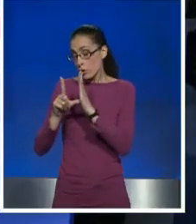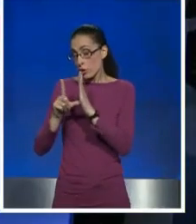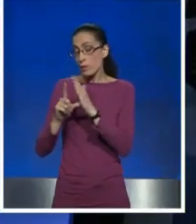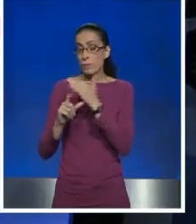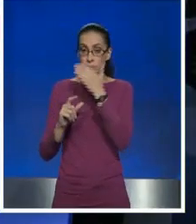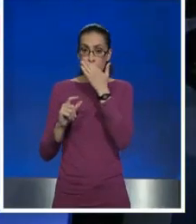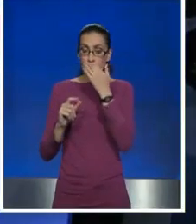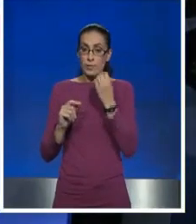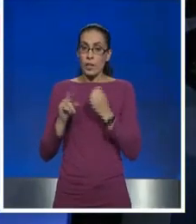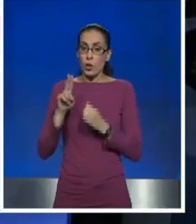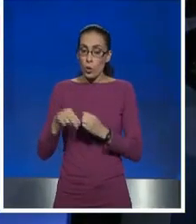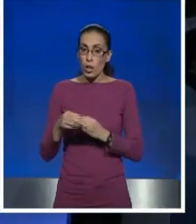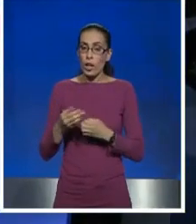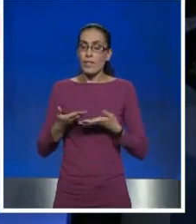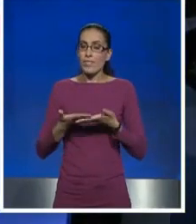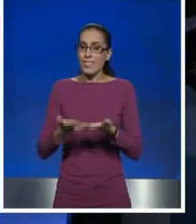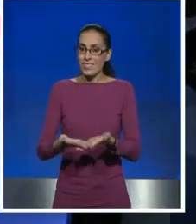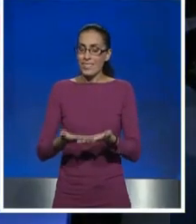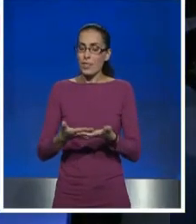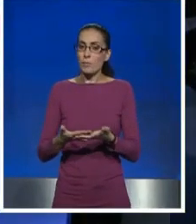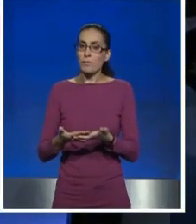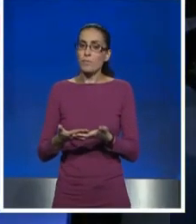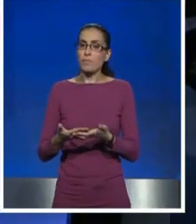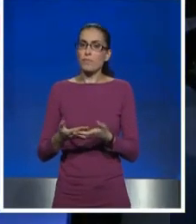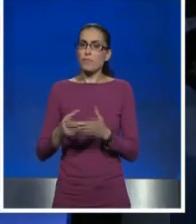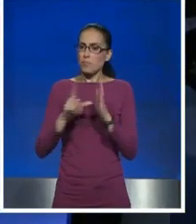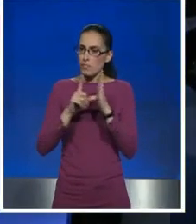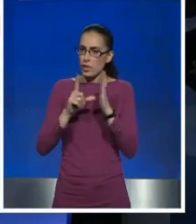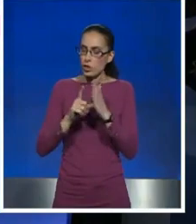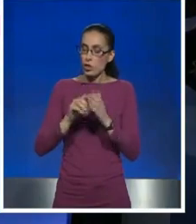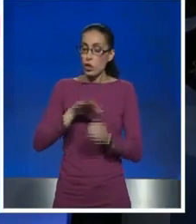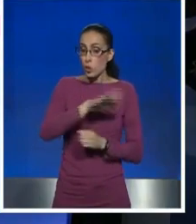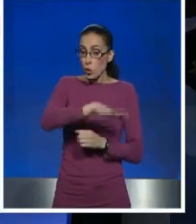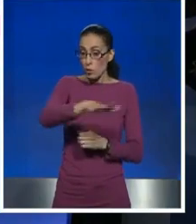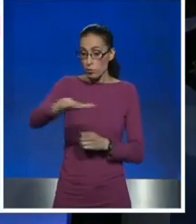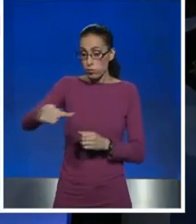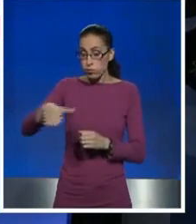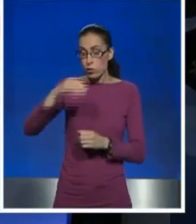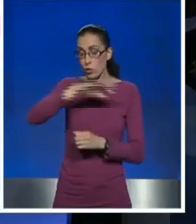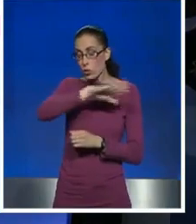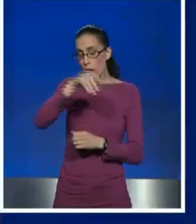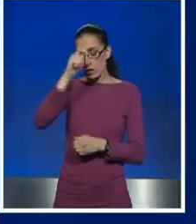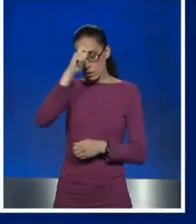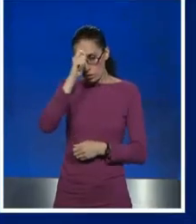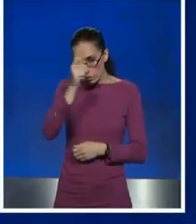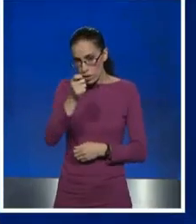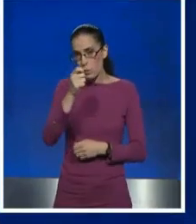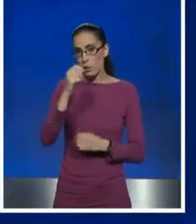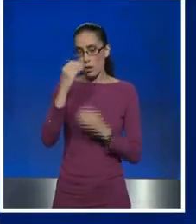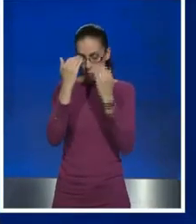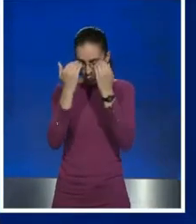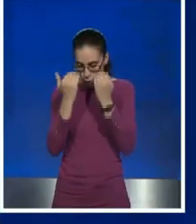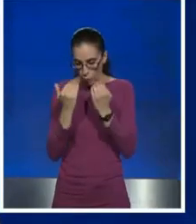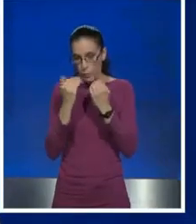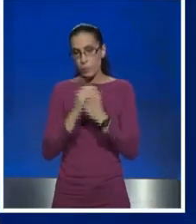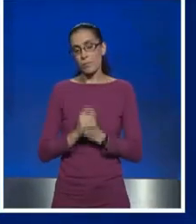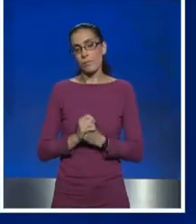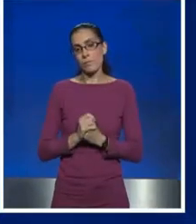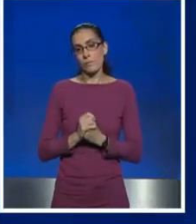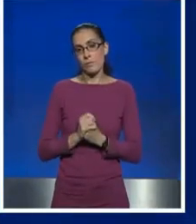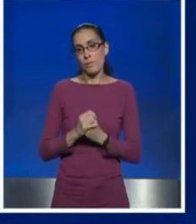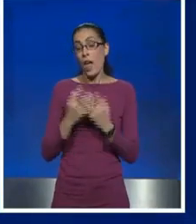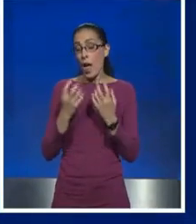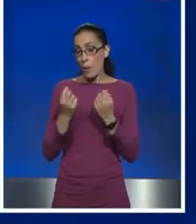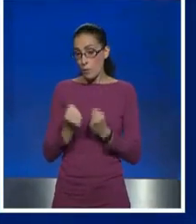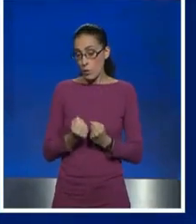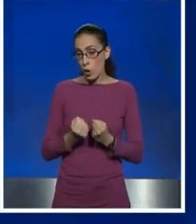standards li l-pajjiżi kollha msejħa bajr jridu jsegwu. U hawnhekk jiġu l-kunċetti tiegħek li semmejt ta' equal pay for equal